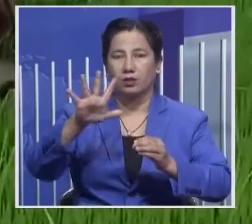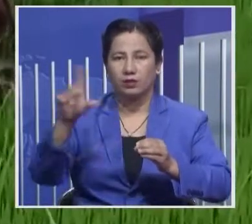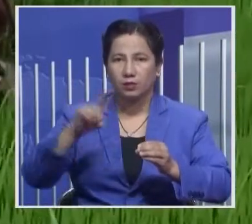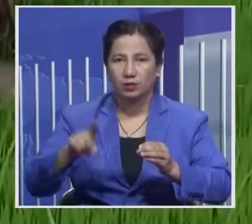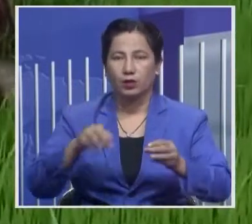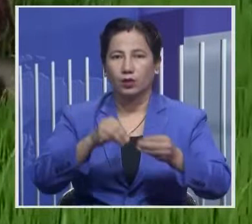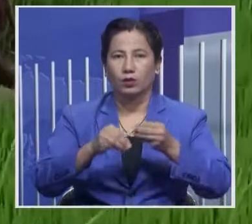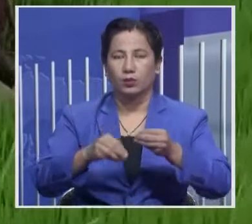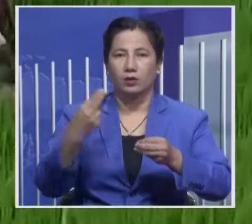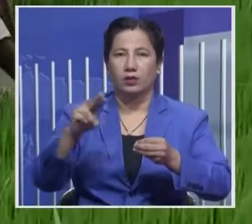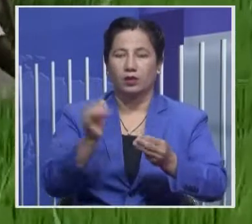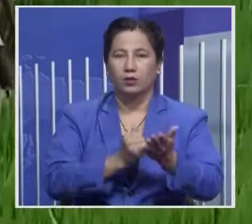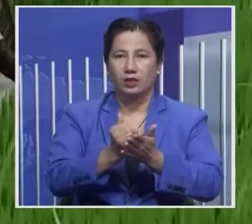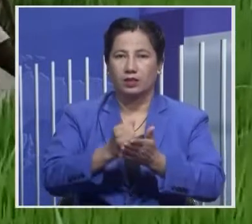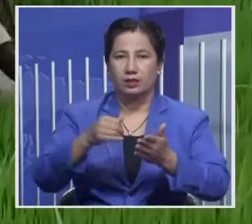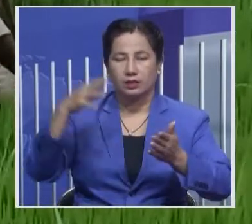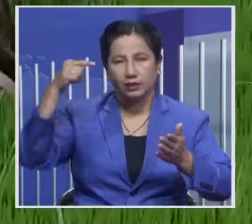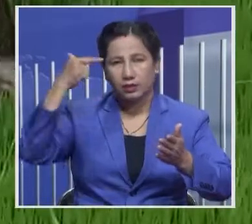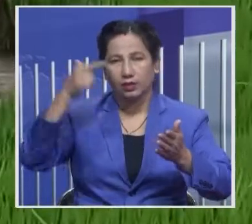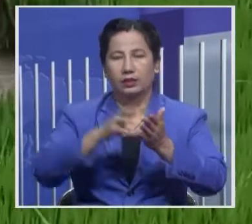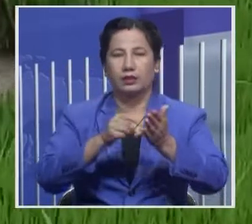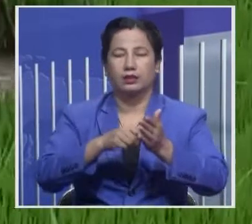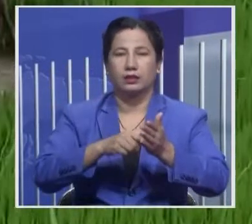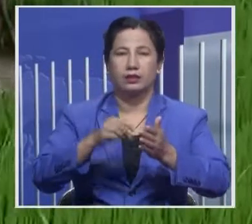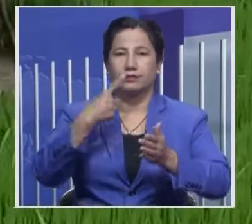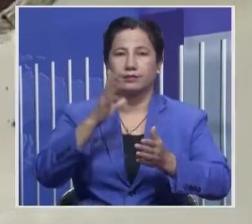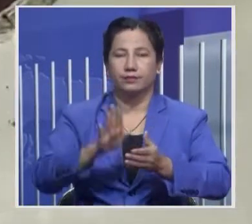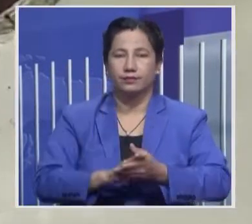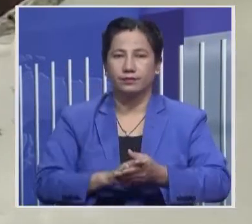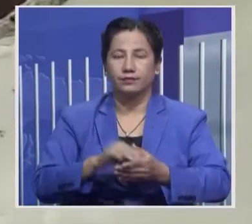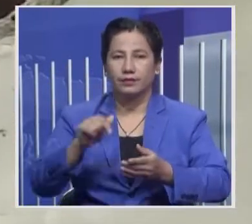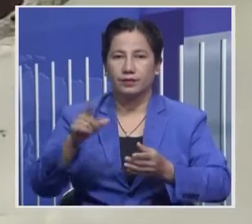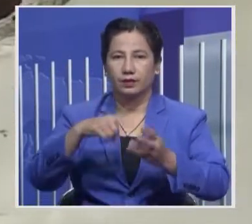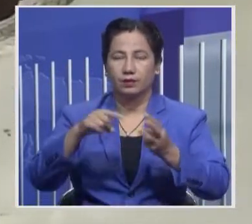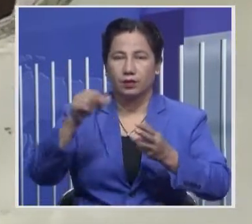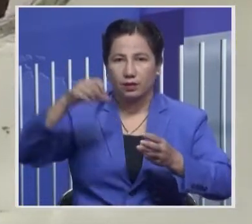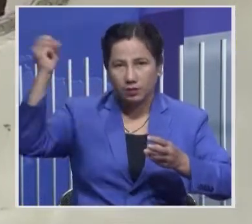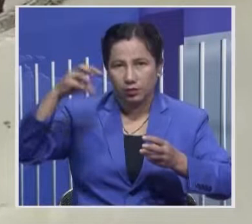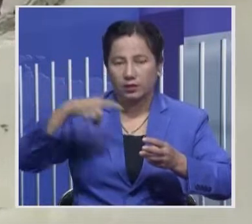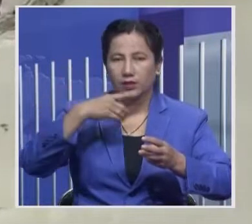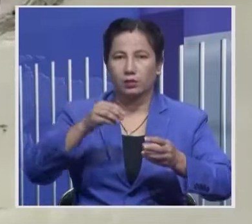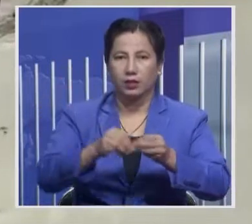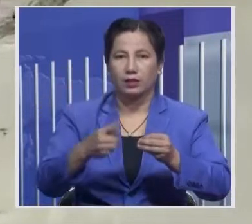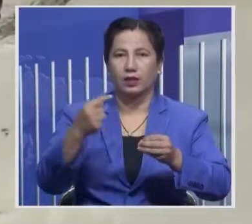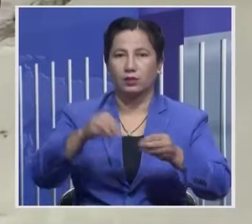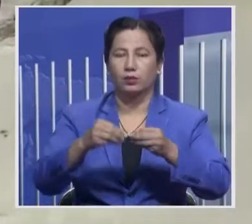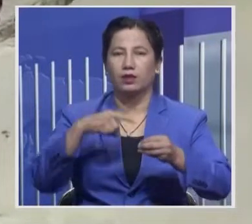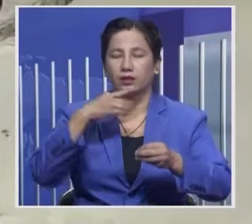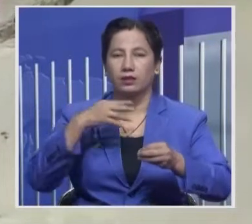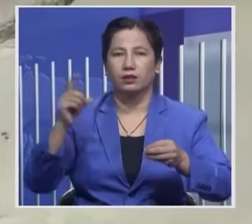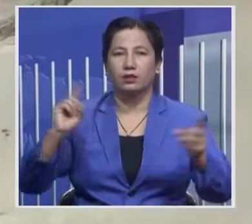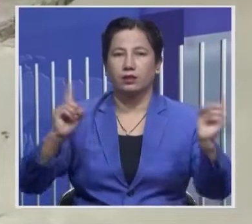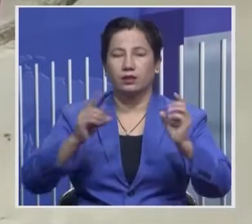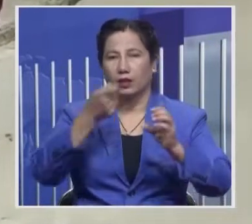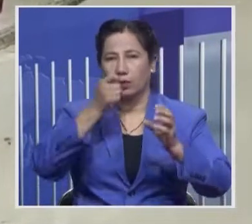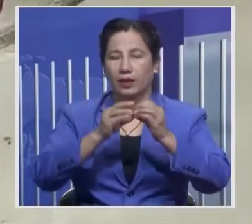रोपाई भएको कृषि ज्ञान केन्द्र बाँकेका प्रमुख सागर ढकालले बताउनु भएको छ। यसैबीच वर्षा नभएर धान रोपाई हुन नसकेपछि नरैनापुर